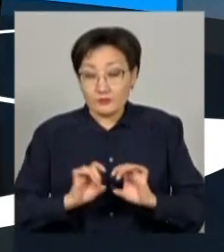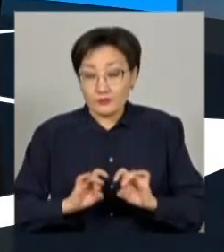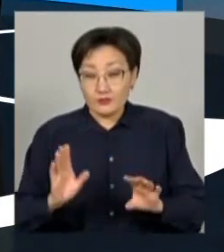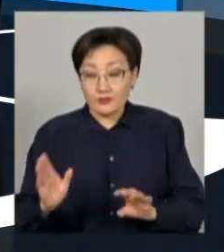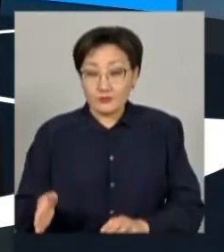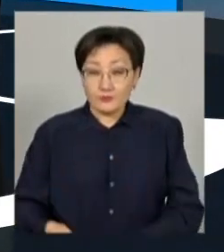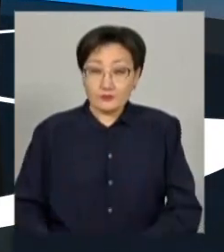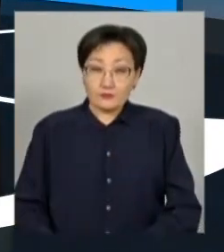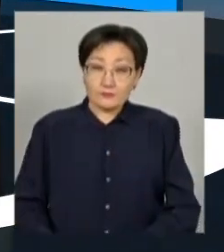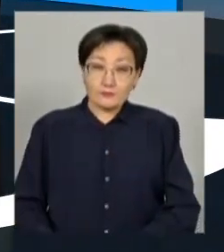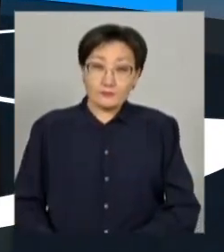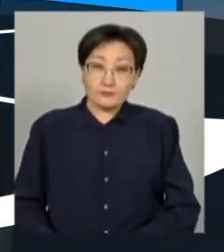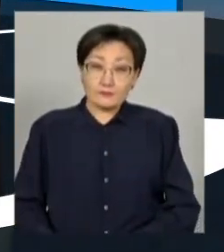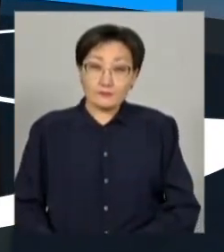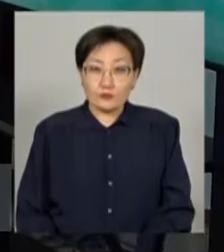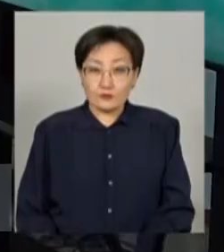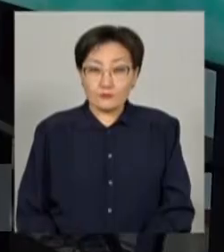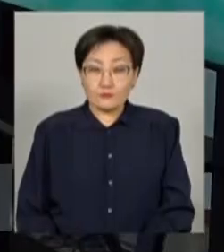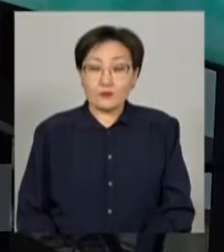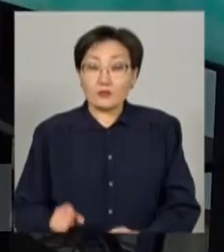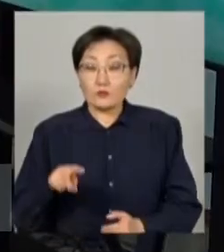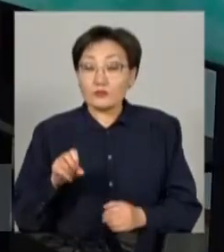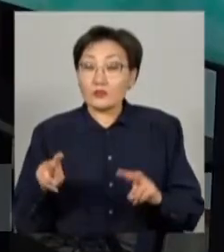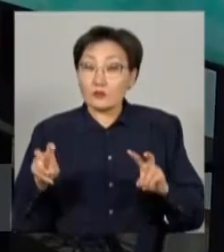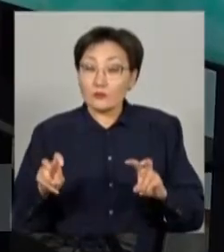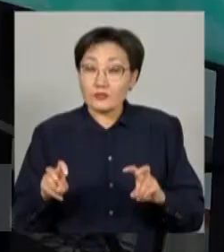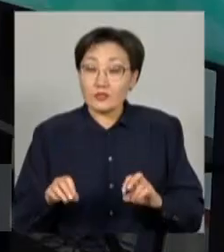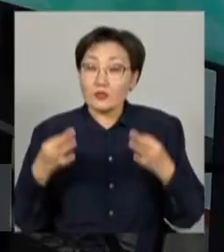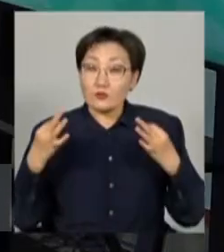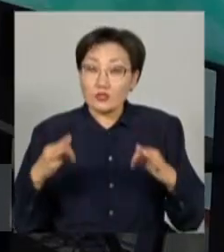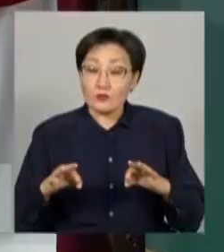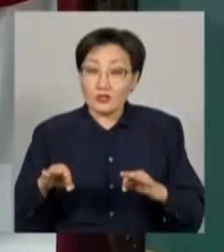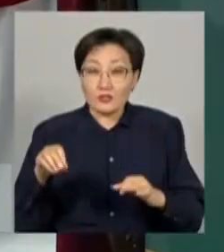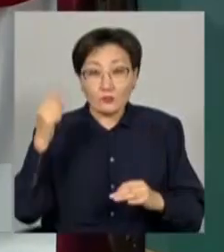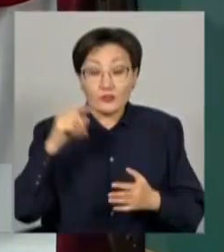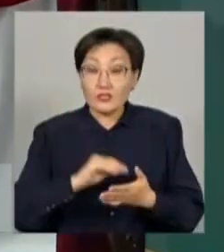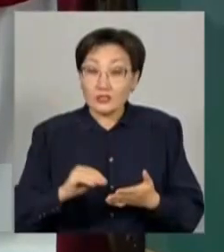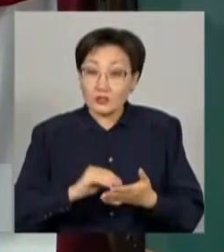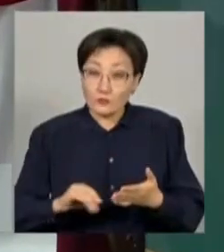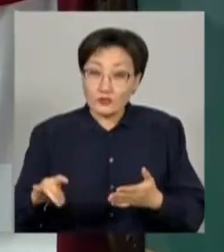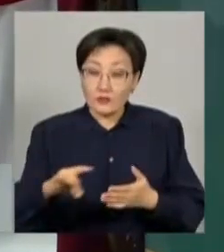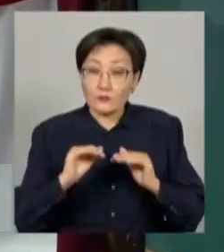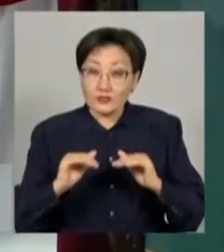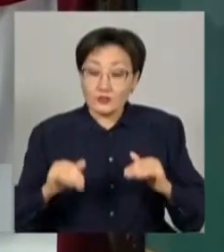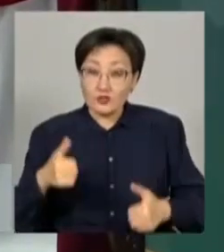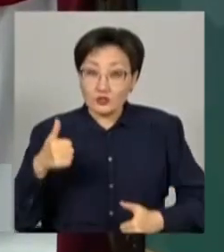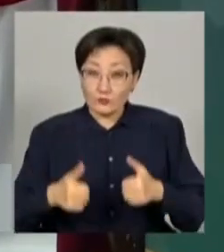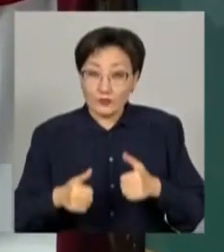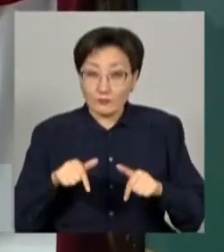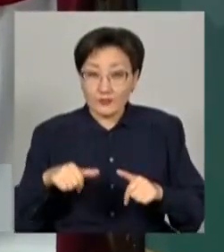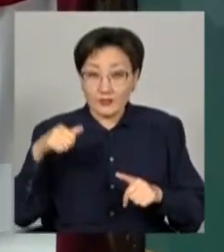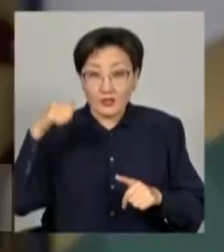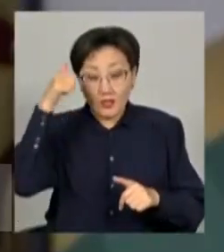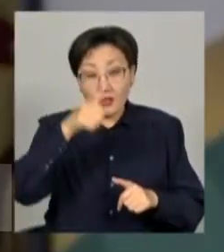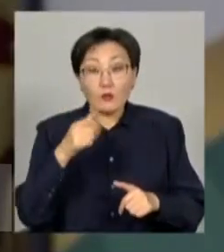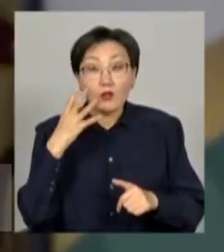әріптесім Жадырау Маржан тарқатады. Алашатын ұран қылған, азаттығын жүрән қылған республикалық оқушылар айтысы бұйыл Алматыда